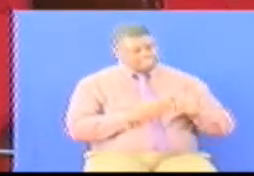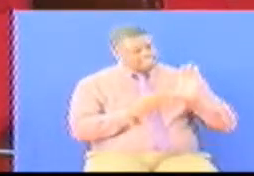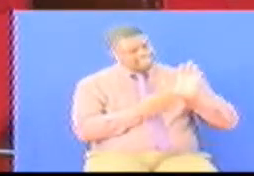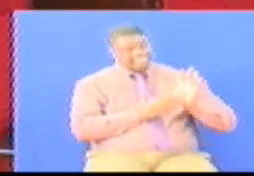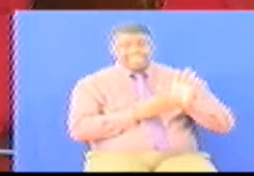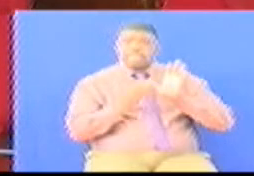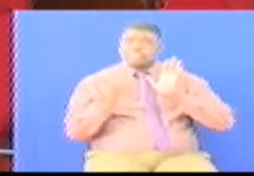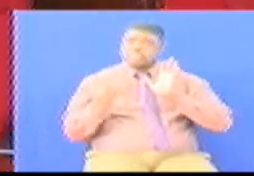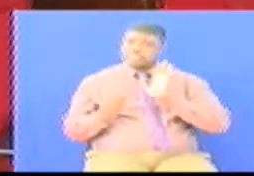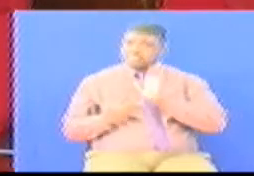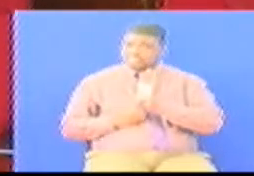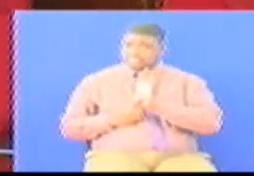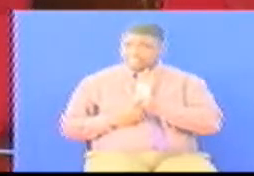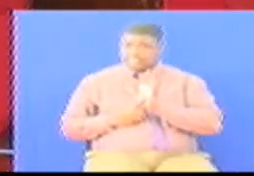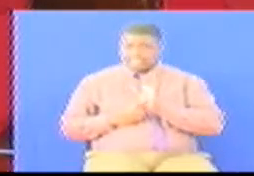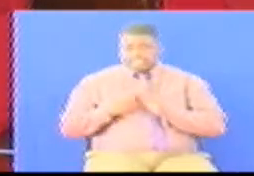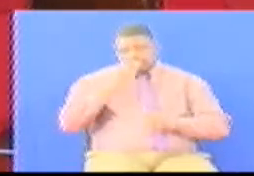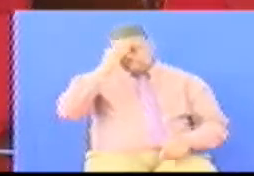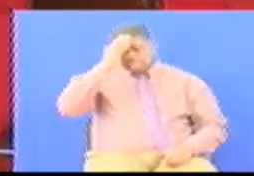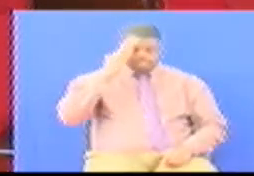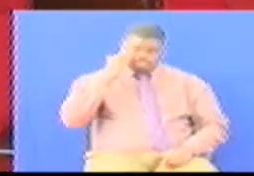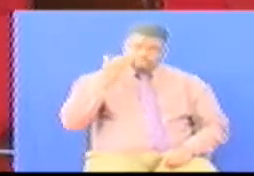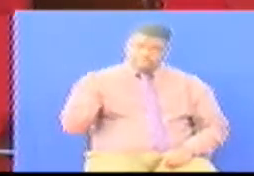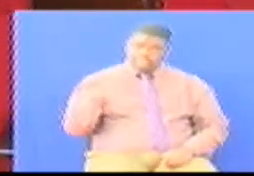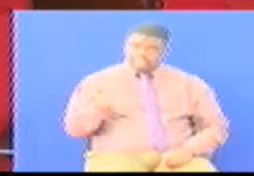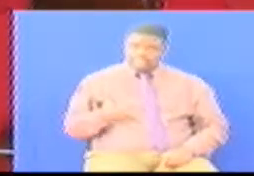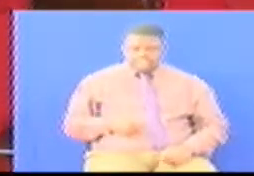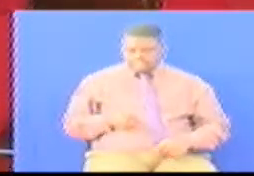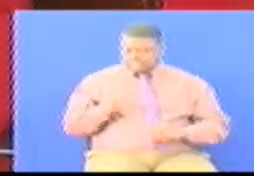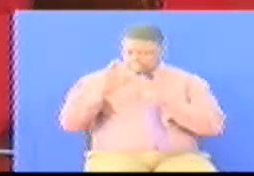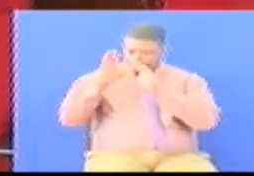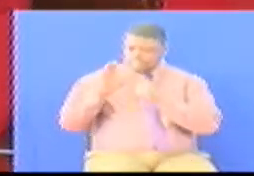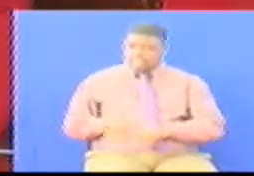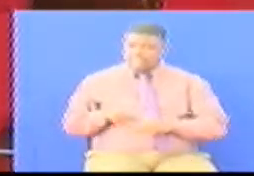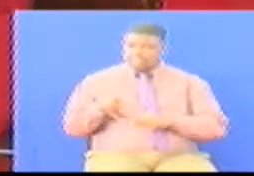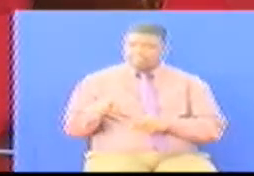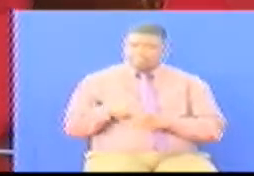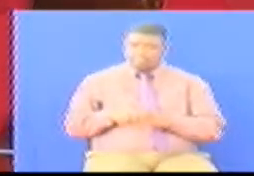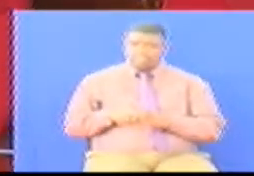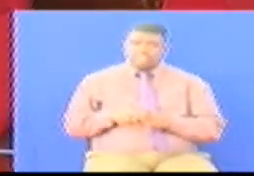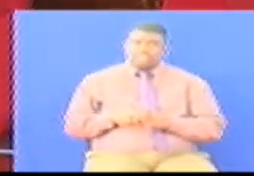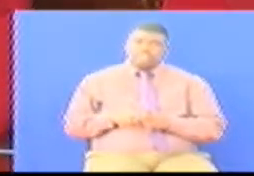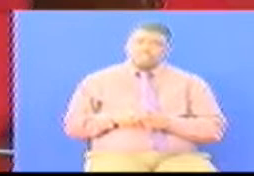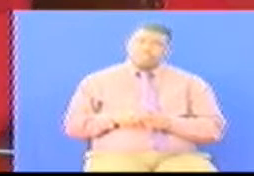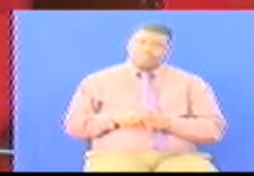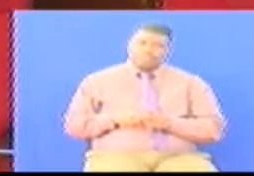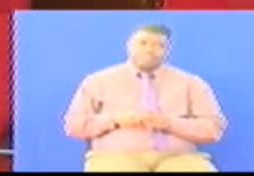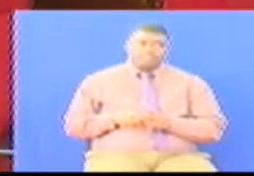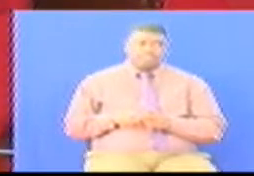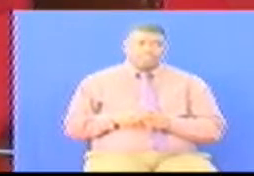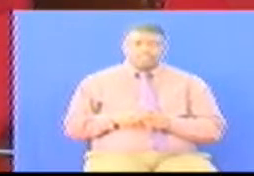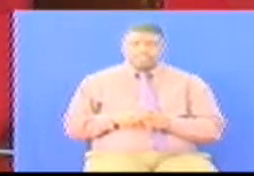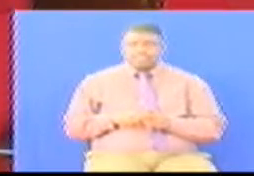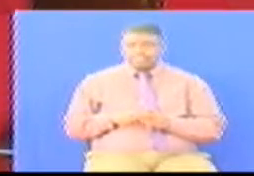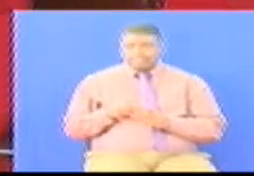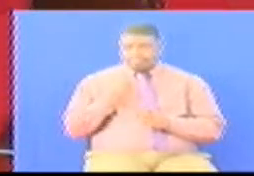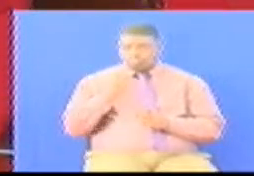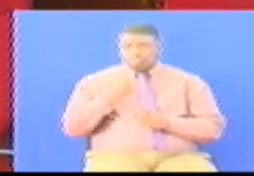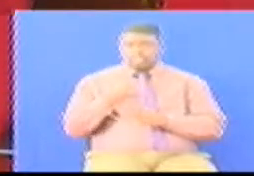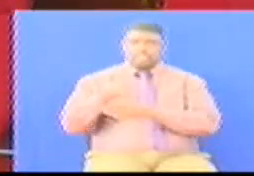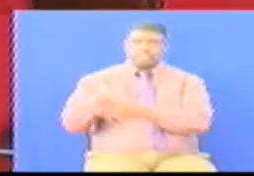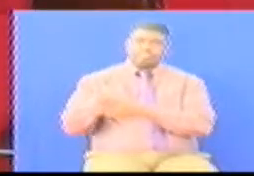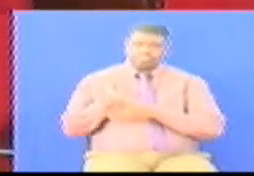la magereza kwa 4%. Kutokana na taarifa ya upembuzi ya kinifu ya mwezi Januari mwaka 2019, CAG alibaini kuwa